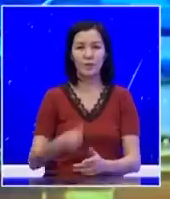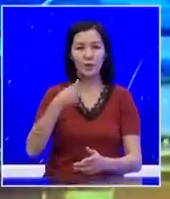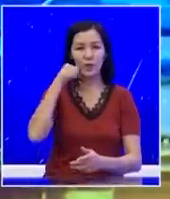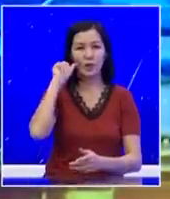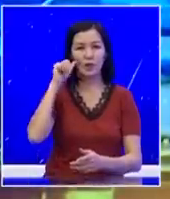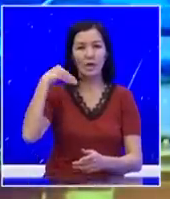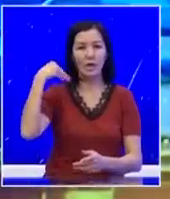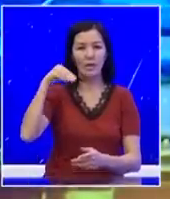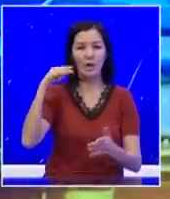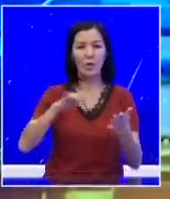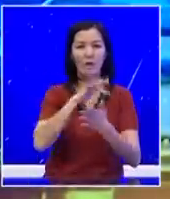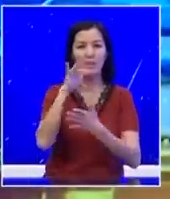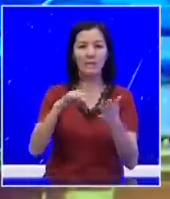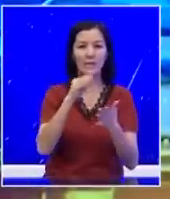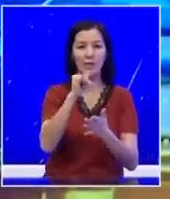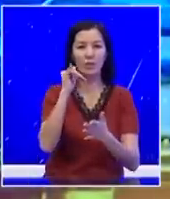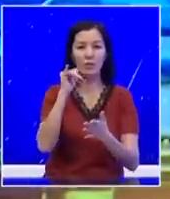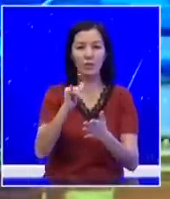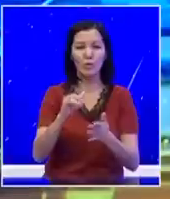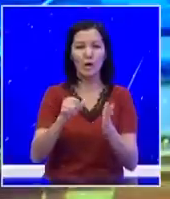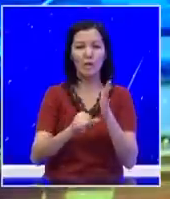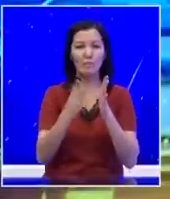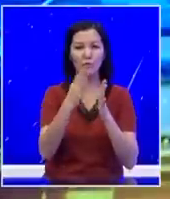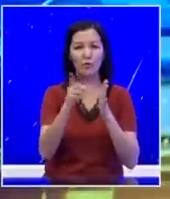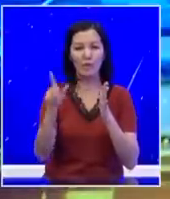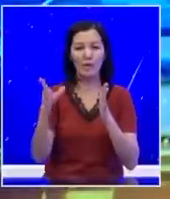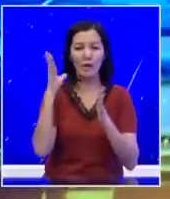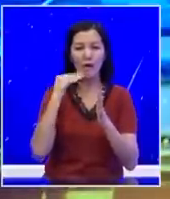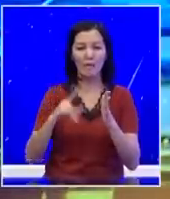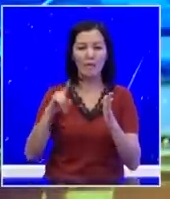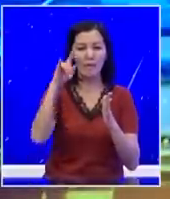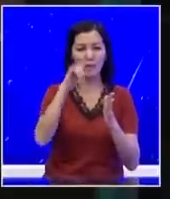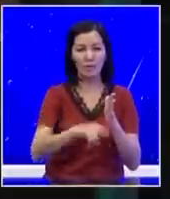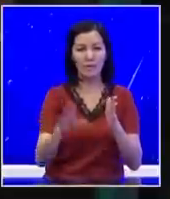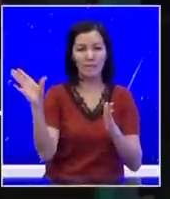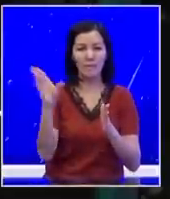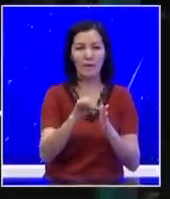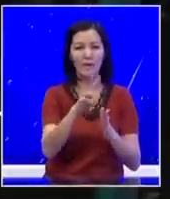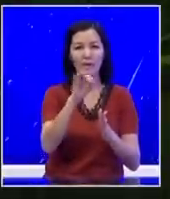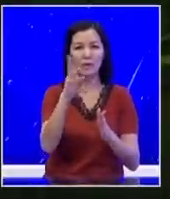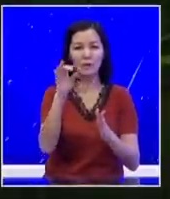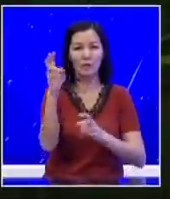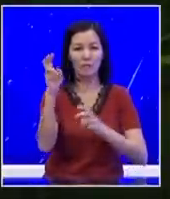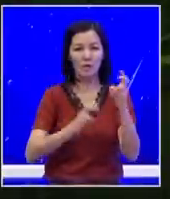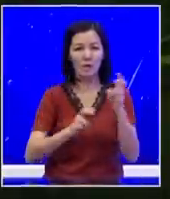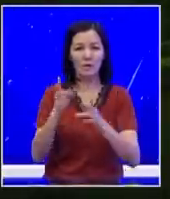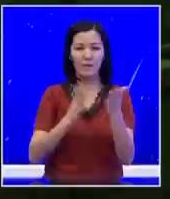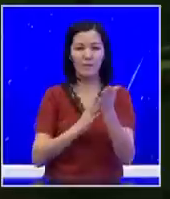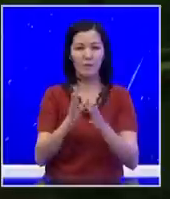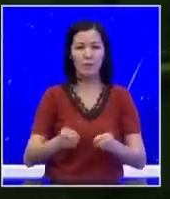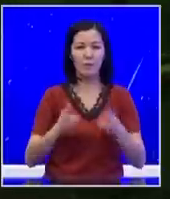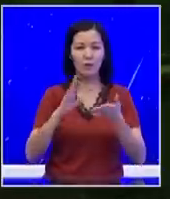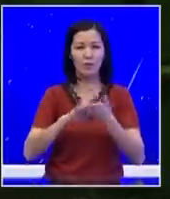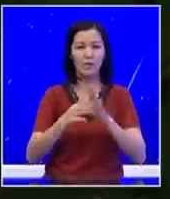Кеше Атыраудан 764 азамат арнайы рейспен Алматыға жеткізілген. Барлығы Теңіз Шевройл кәсіпорнының қызметкерлері. Төтенше